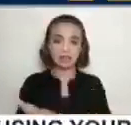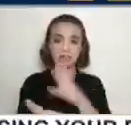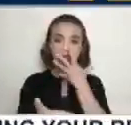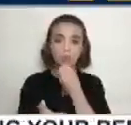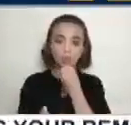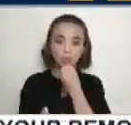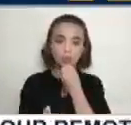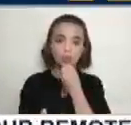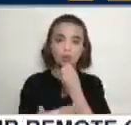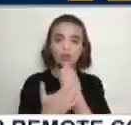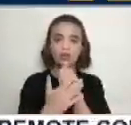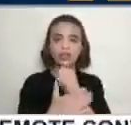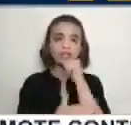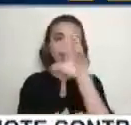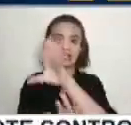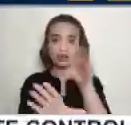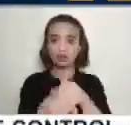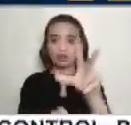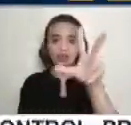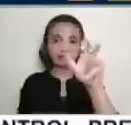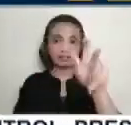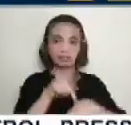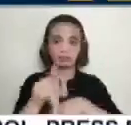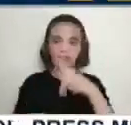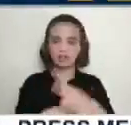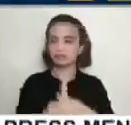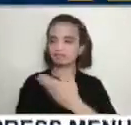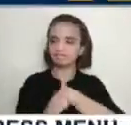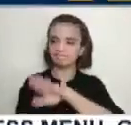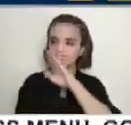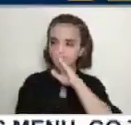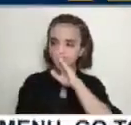maaaring pagdesisyonan ngayong araw kung maitutuloy ang extension.